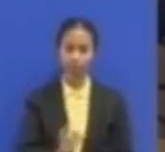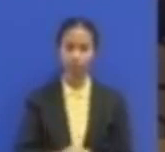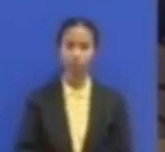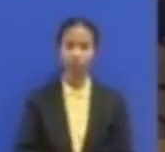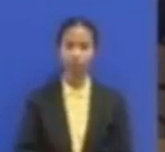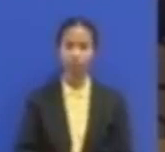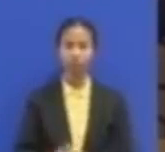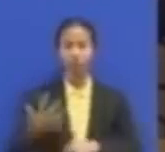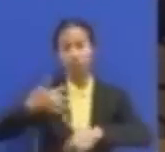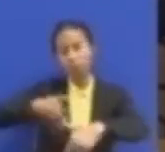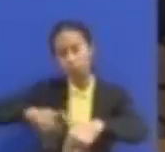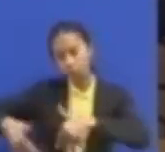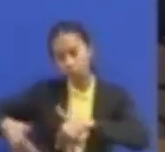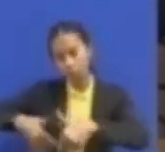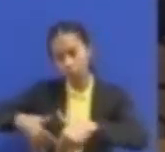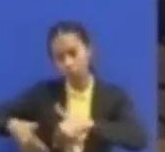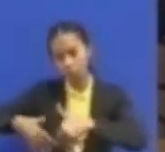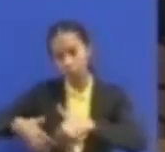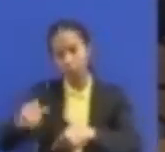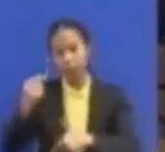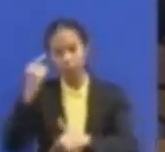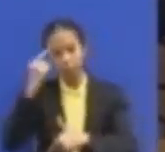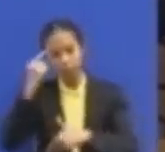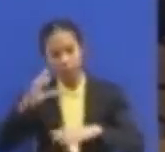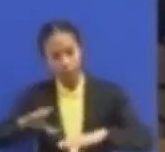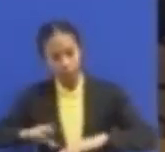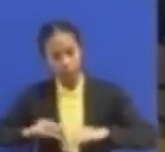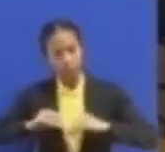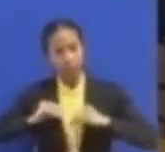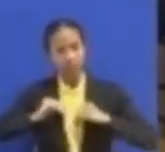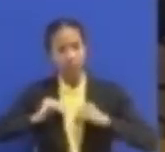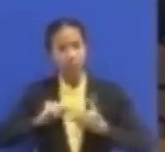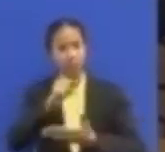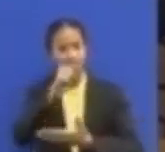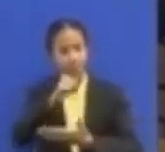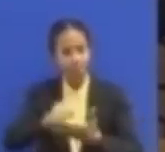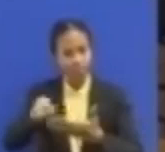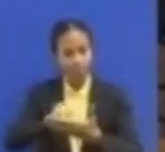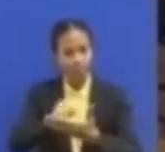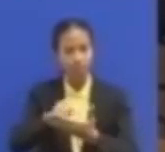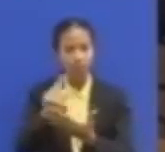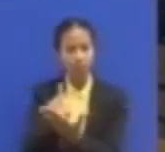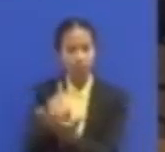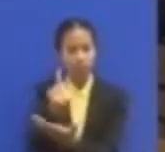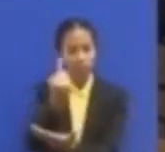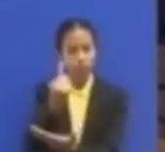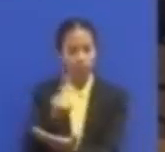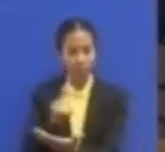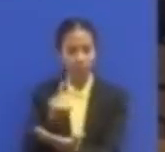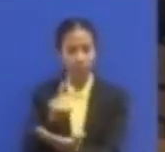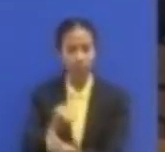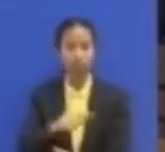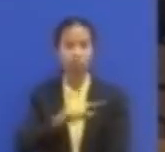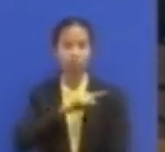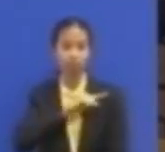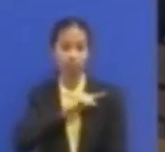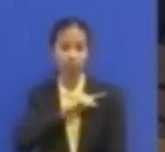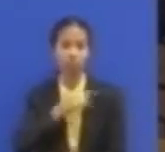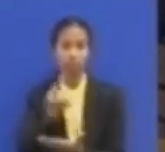ได้มอบความไว้วางใจให้ท่านมาทำหน้าที่แทนเขา